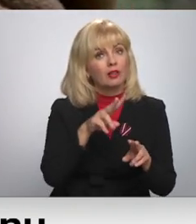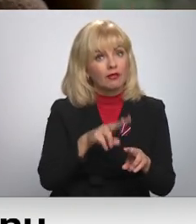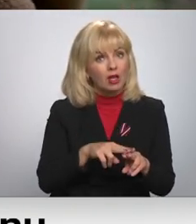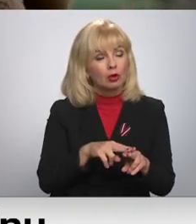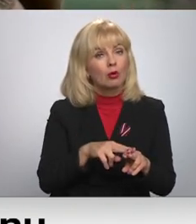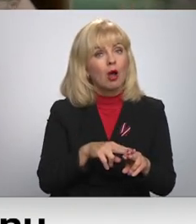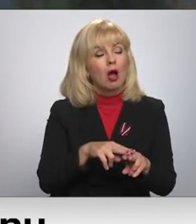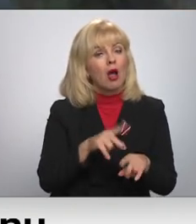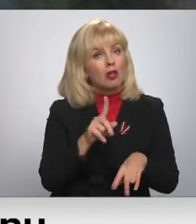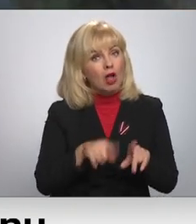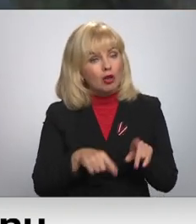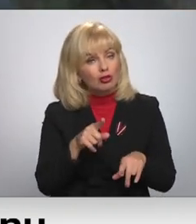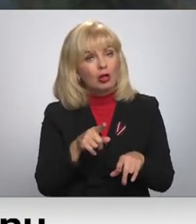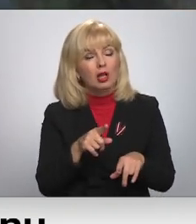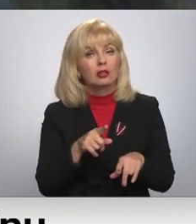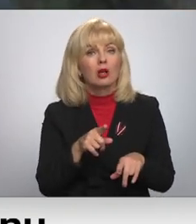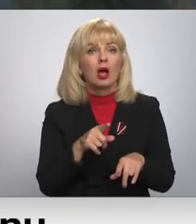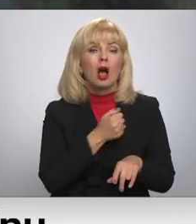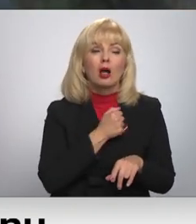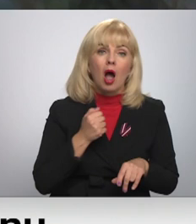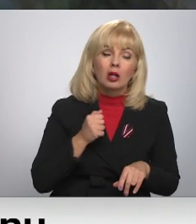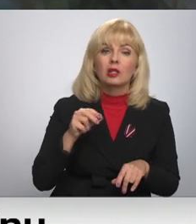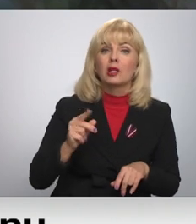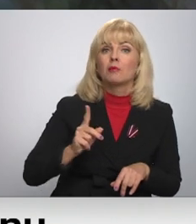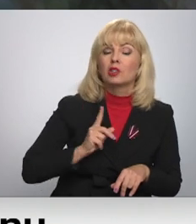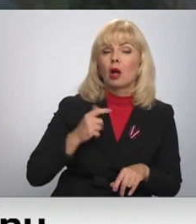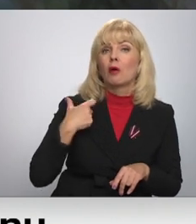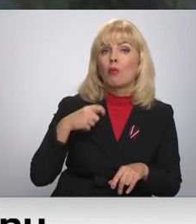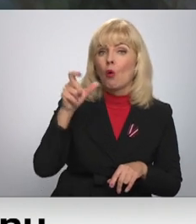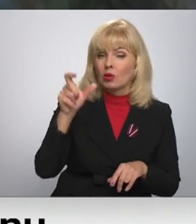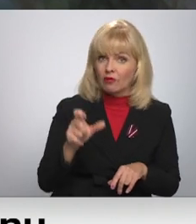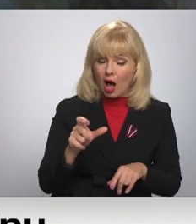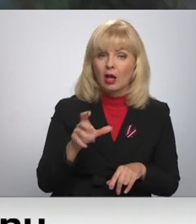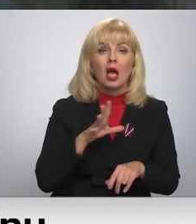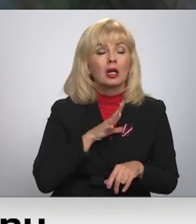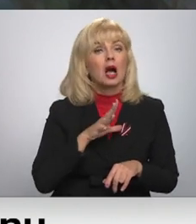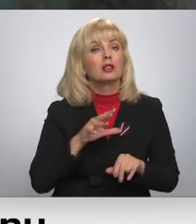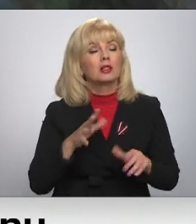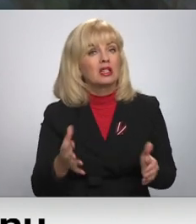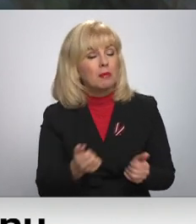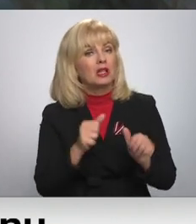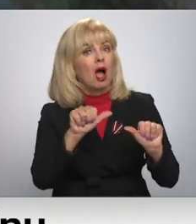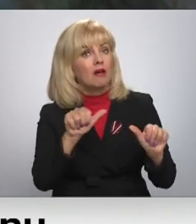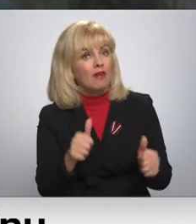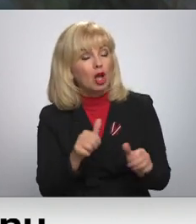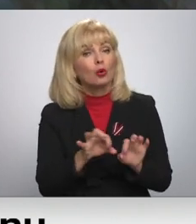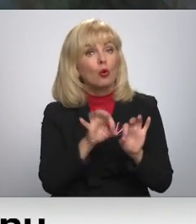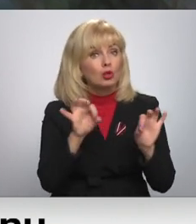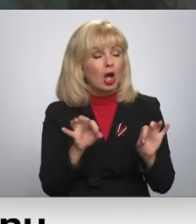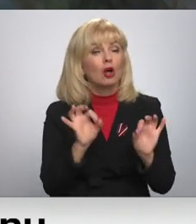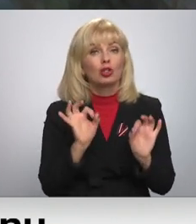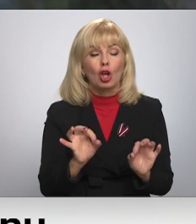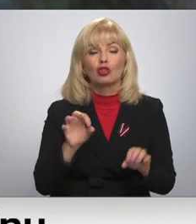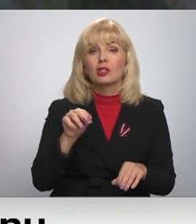reiz karavēru, reiz zemessargu pulkvedi, kas dīnāja, kas veidoja, kas uzsoka tīši